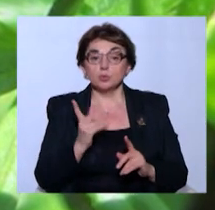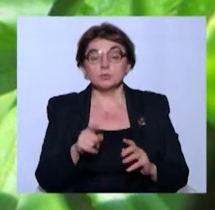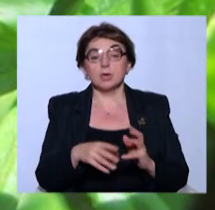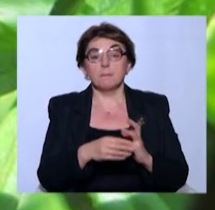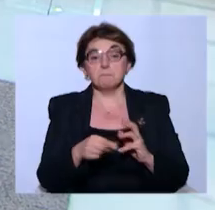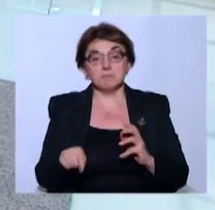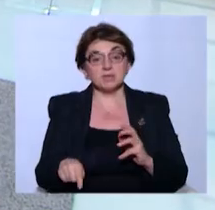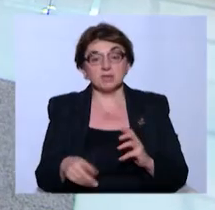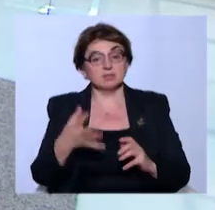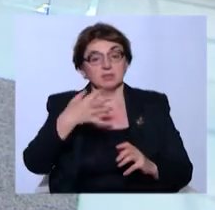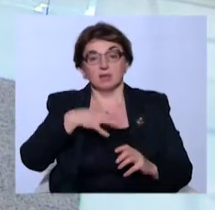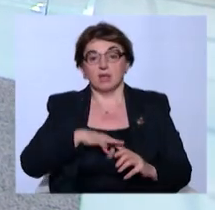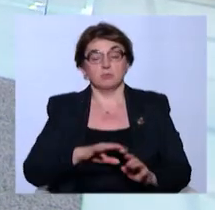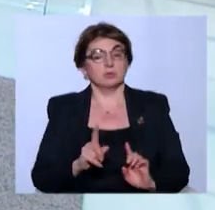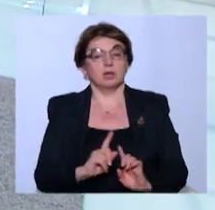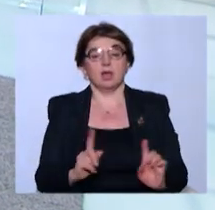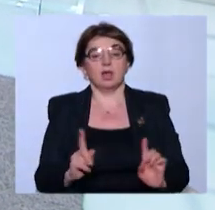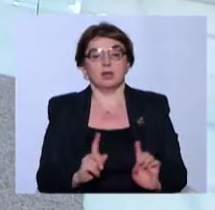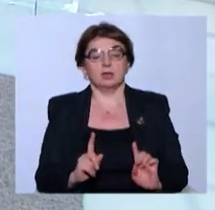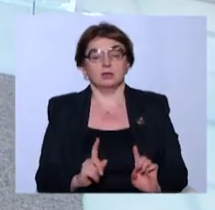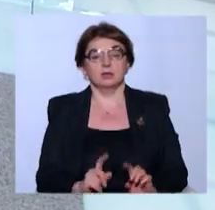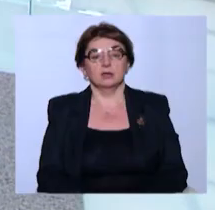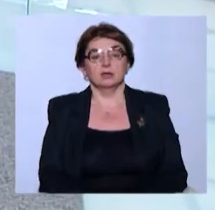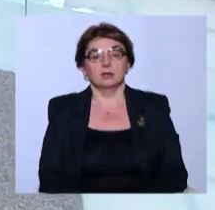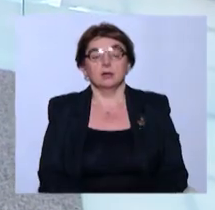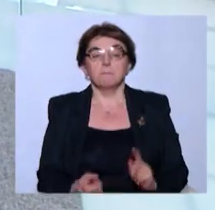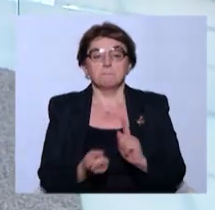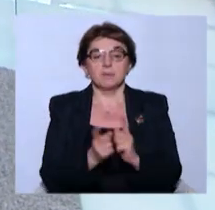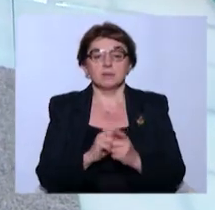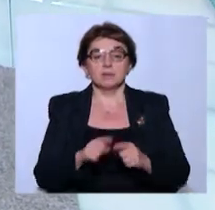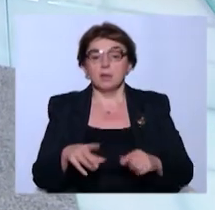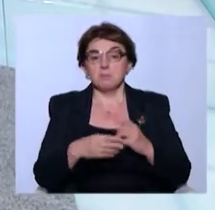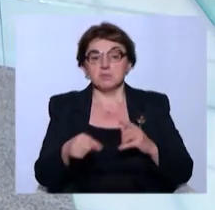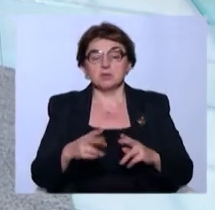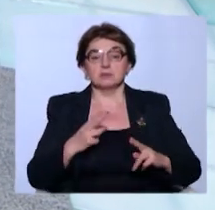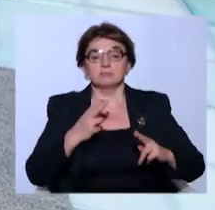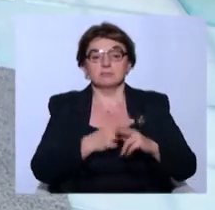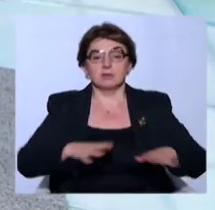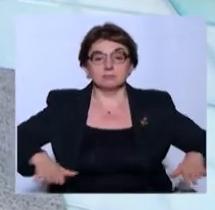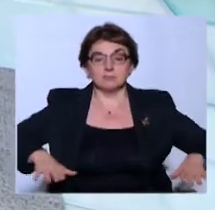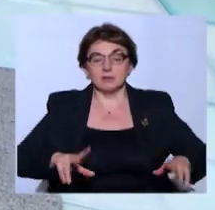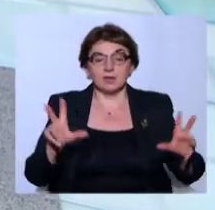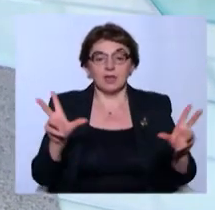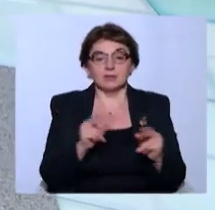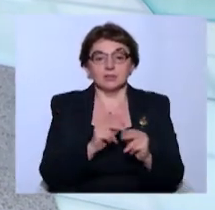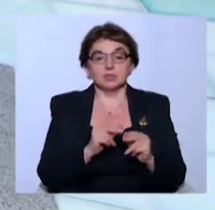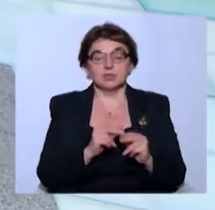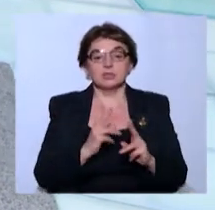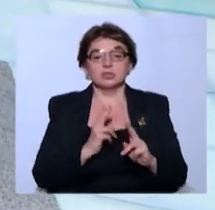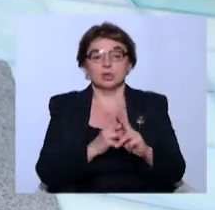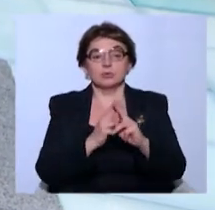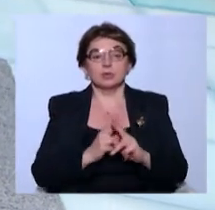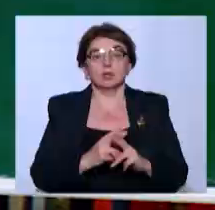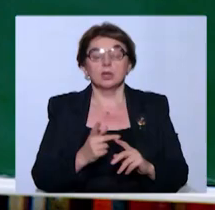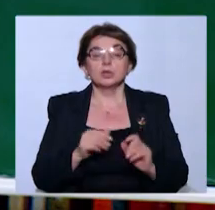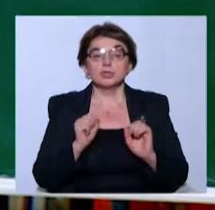მიირთმევს. მე თქვენ გითხარით დასაწყისში, რომ კრაზანას და ზოგიერთ ციფრიფანაფრთიანს აქვს ძალიან ცუდი გემო